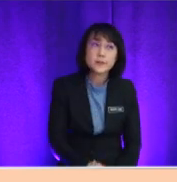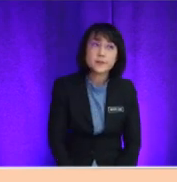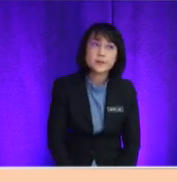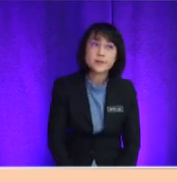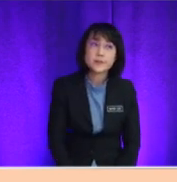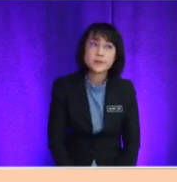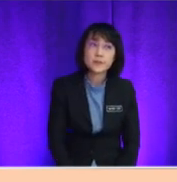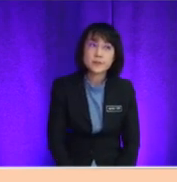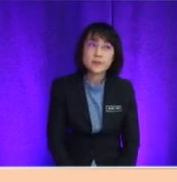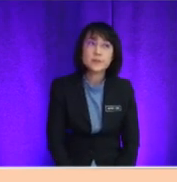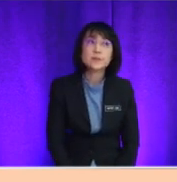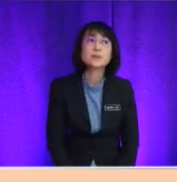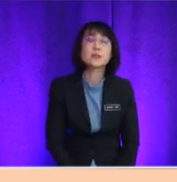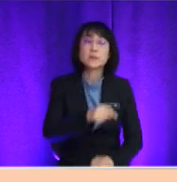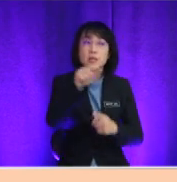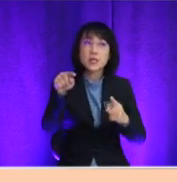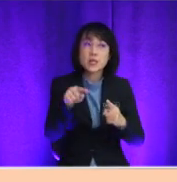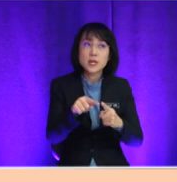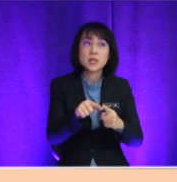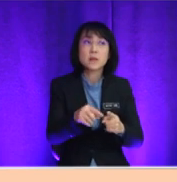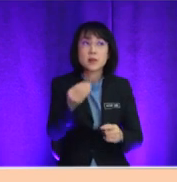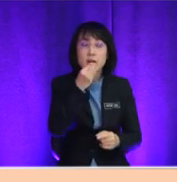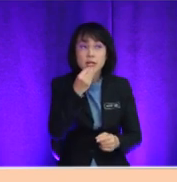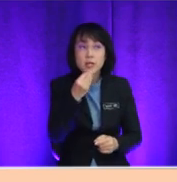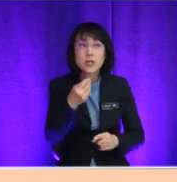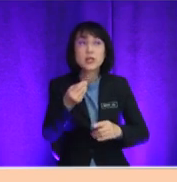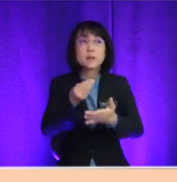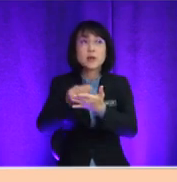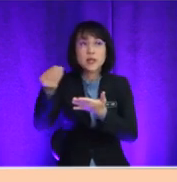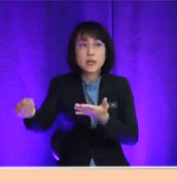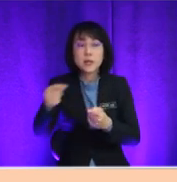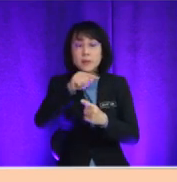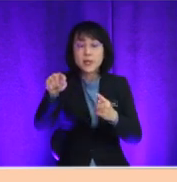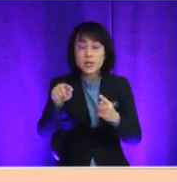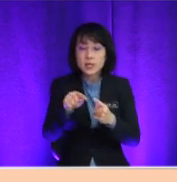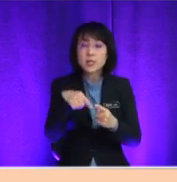bahan mentah ini kita beli bila makanan mentah itu perlu kita gunakan